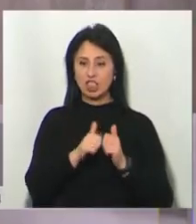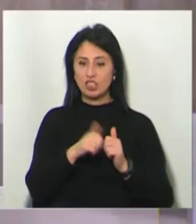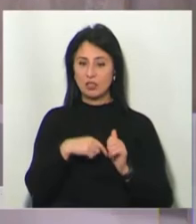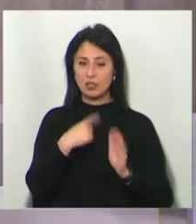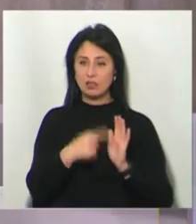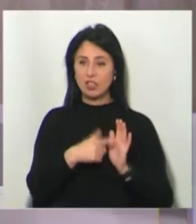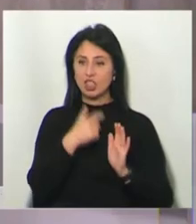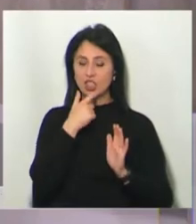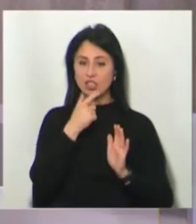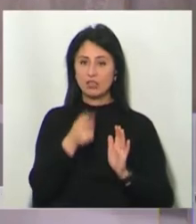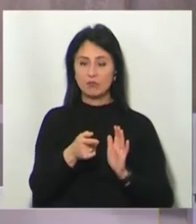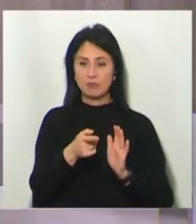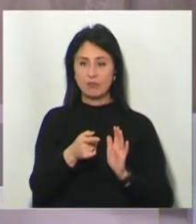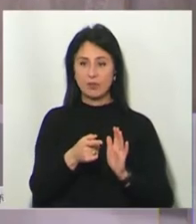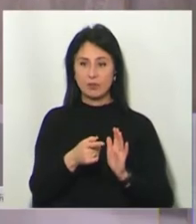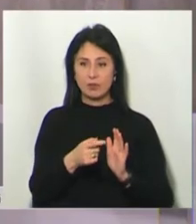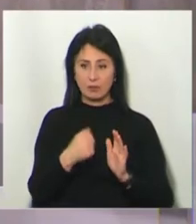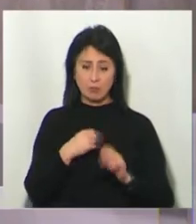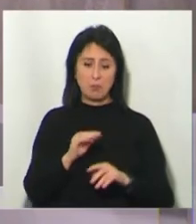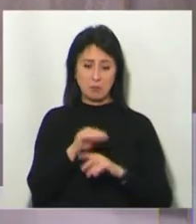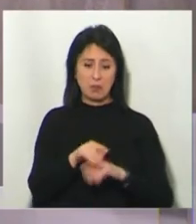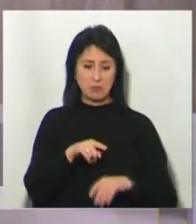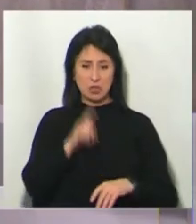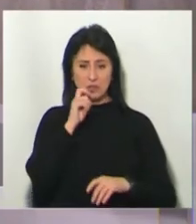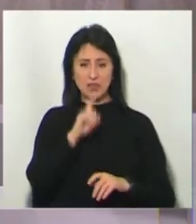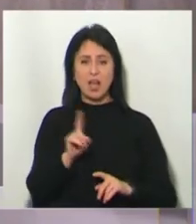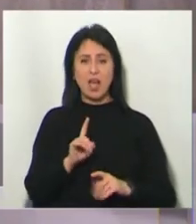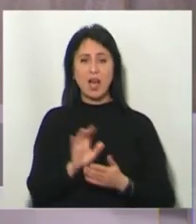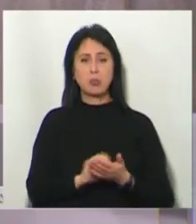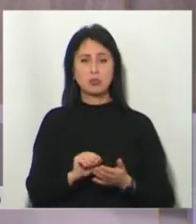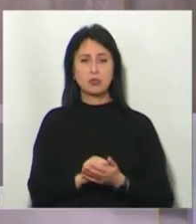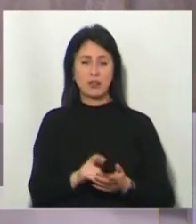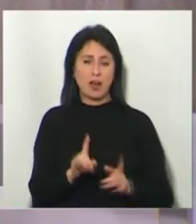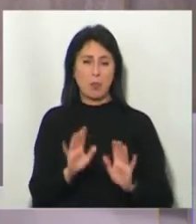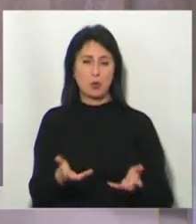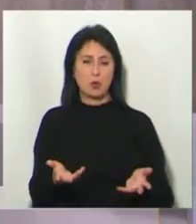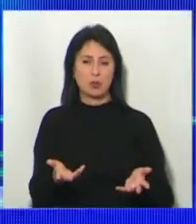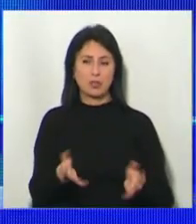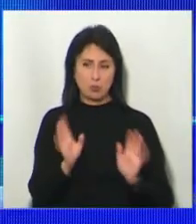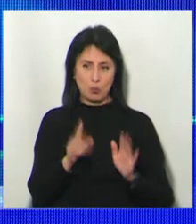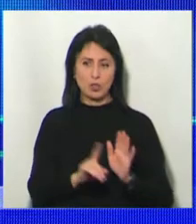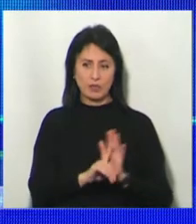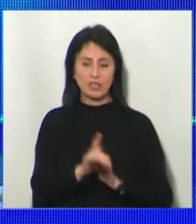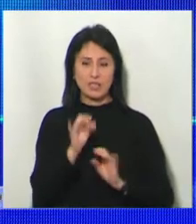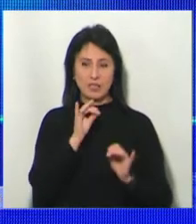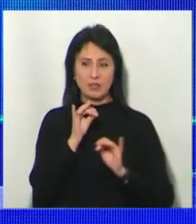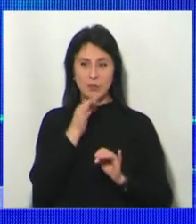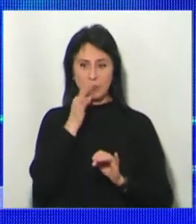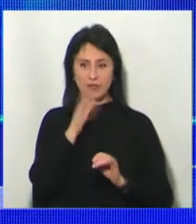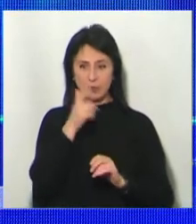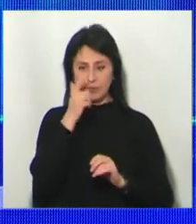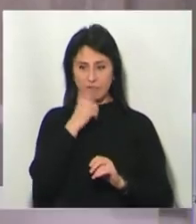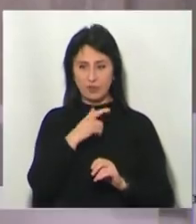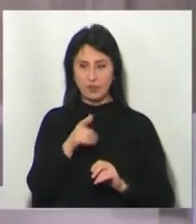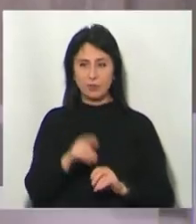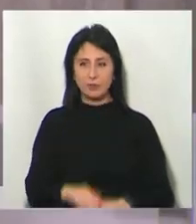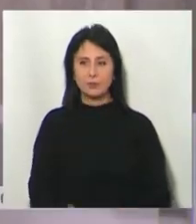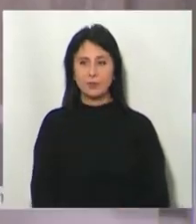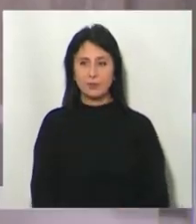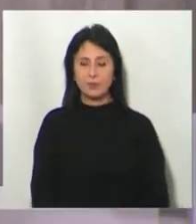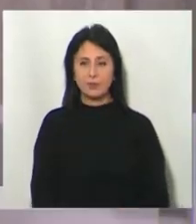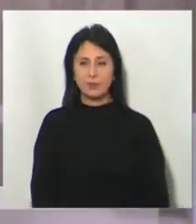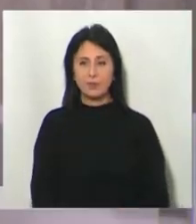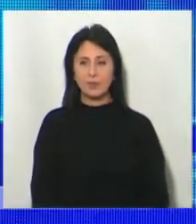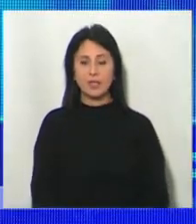დასვამს მაყურებელი კითხვას, კი მომატებული მაქვს, მაგრამ რა ფუჭდება ამით? მოდით დავიწყოთ ამაზე საუბარი და მერე ბატონ ივანეს კი